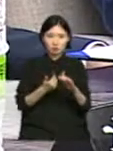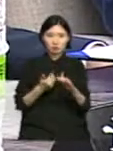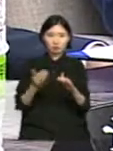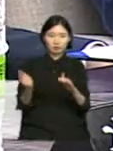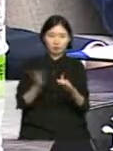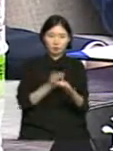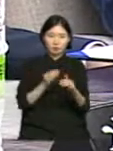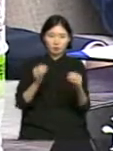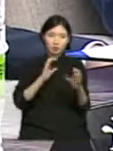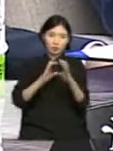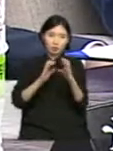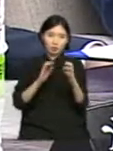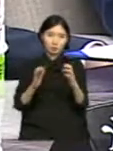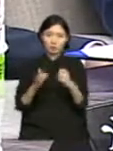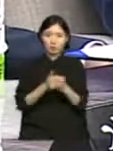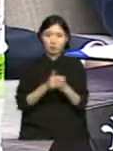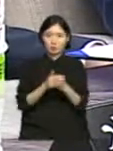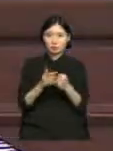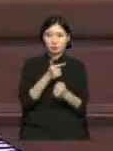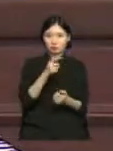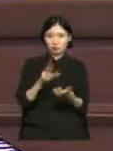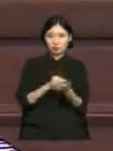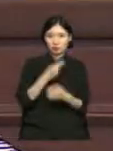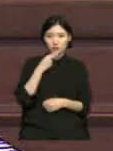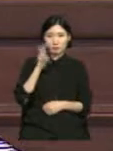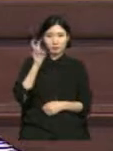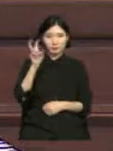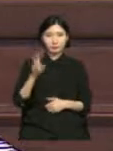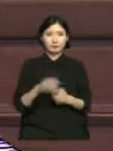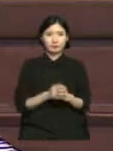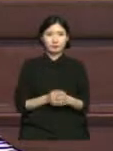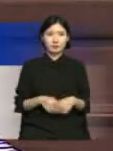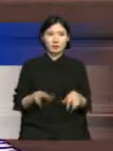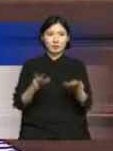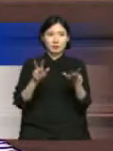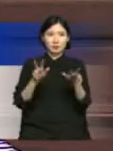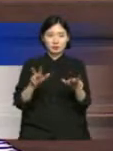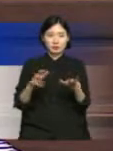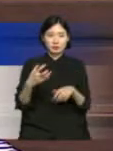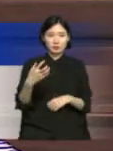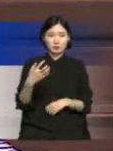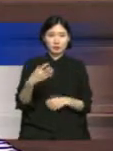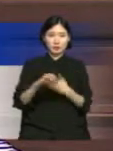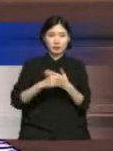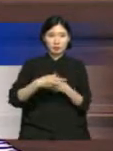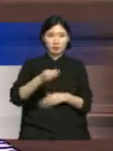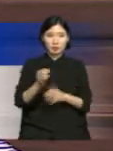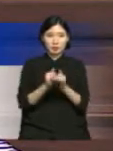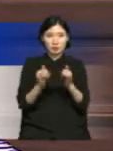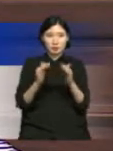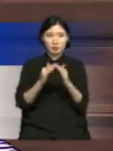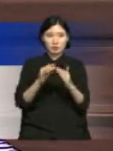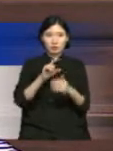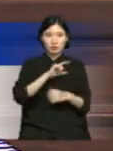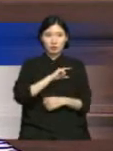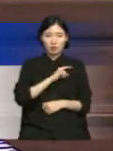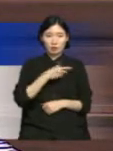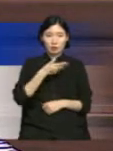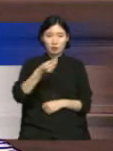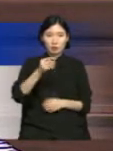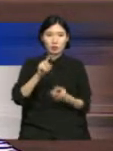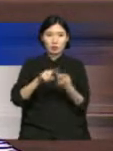큰 문제는 없을 거라는 입장입니다 뭐 어 형 인자의 히 어 건물명도 를 향해 있어서 면하기